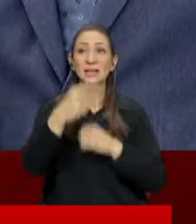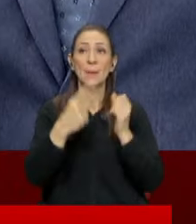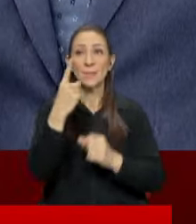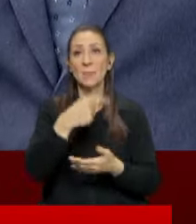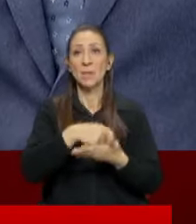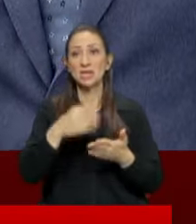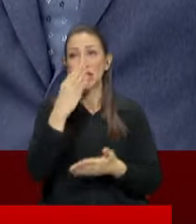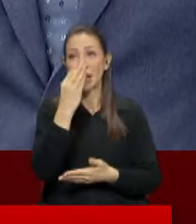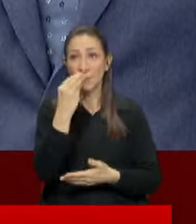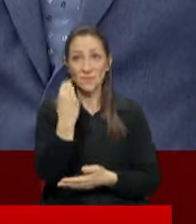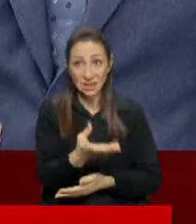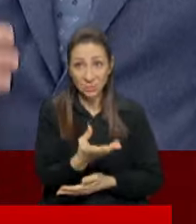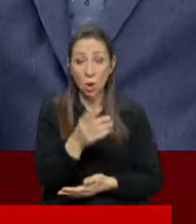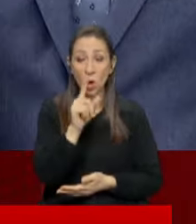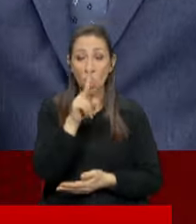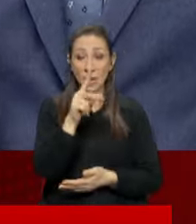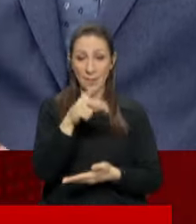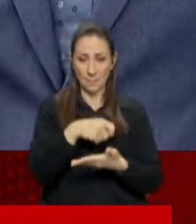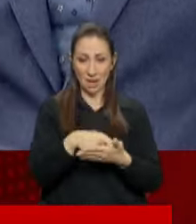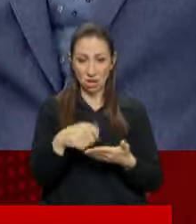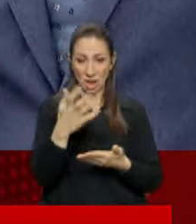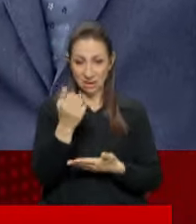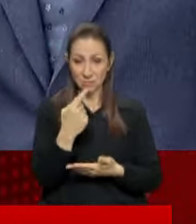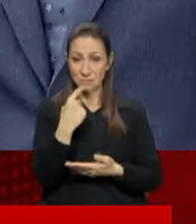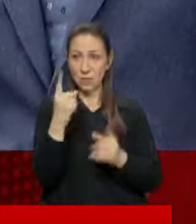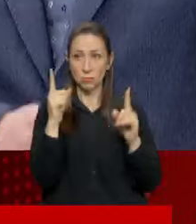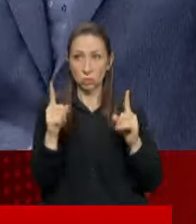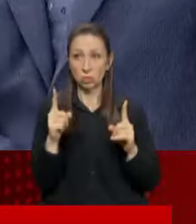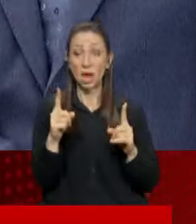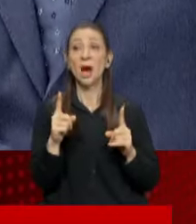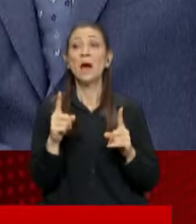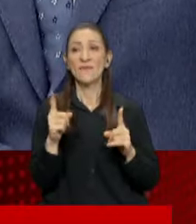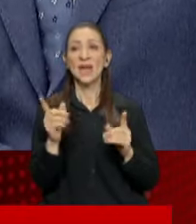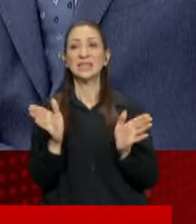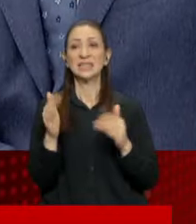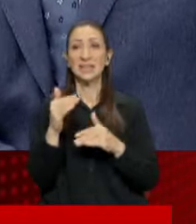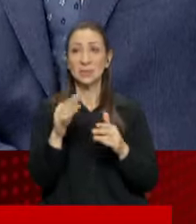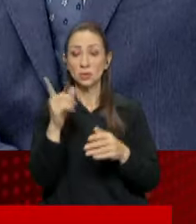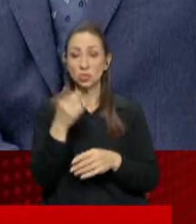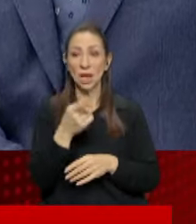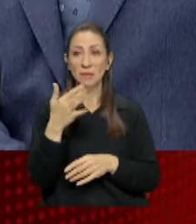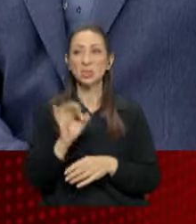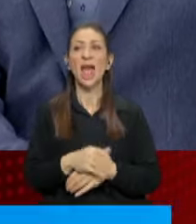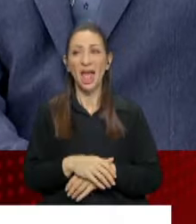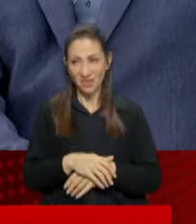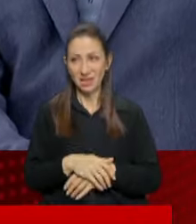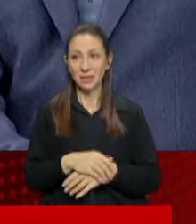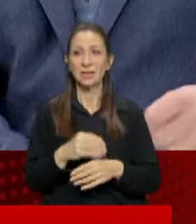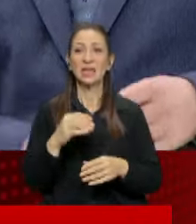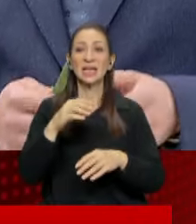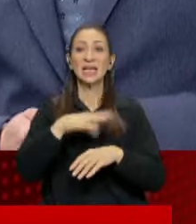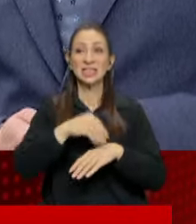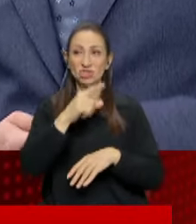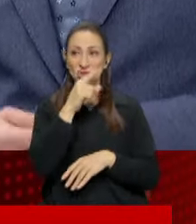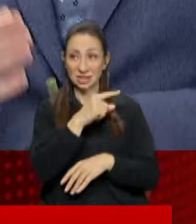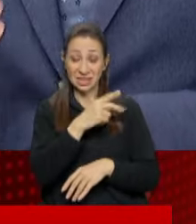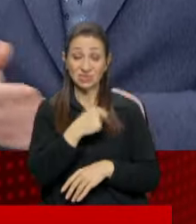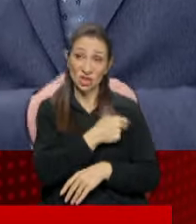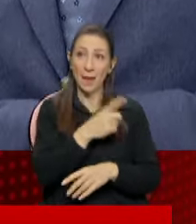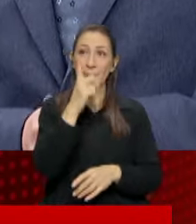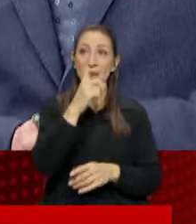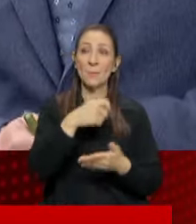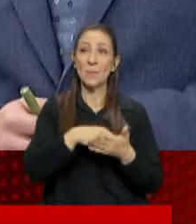maaş ikramiye verilsin mi? Yani 12 maaş alsınlar mı bir yıl boyunca diye. Ve sandıktan %60 evet oyuyla İsviçre'de emeklilere